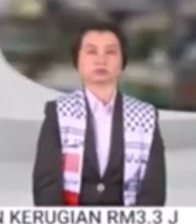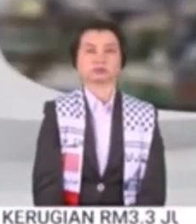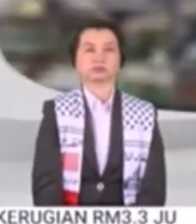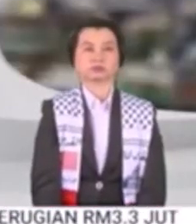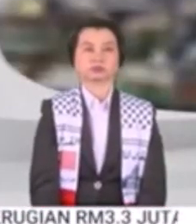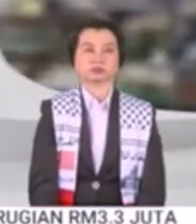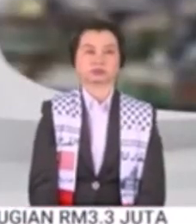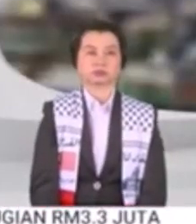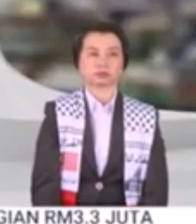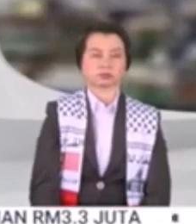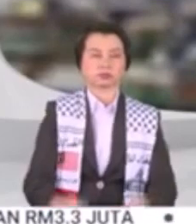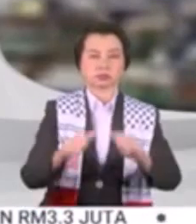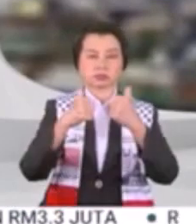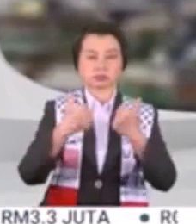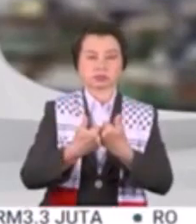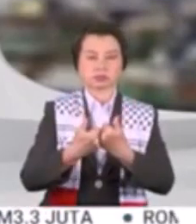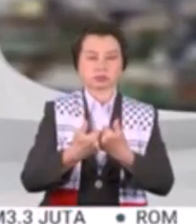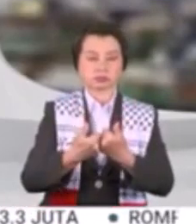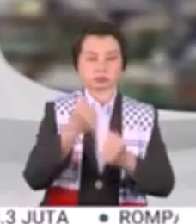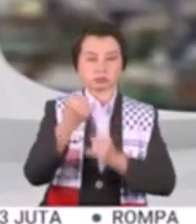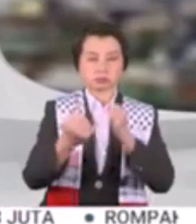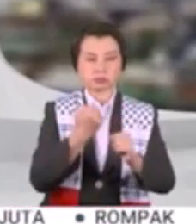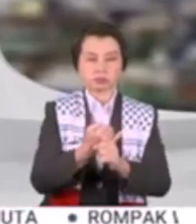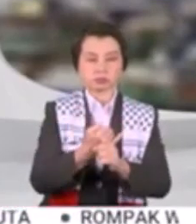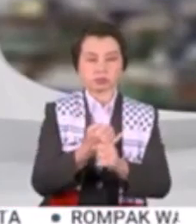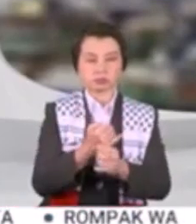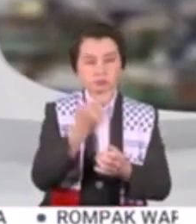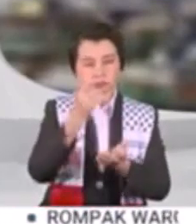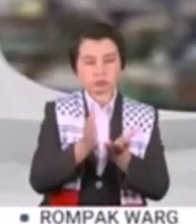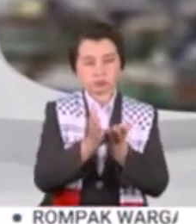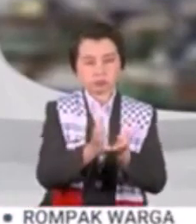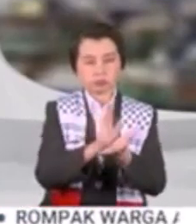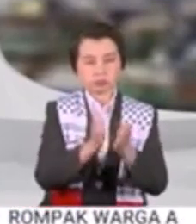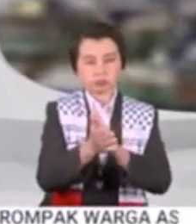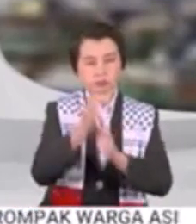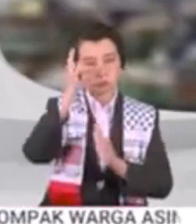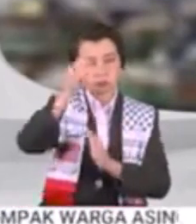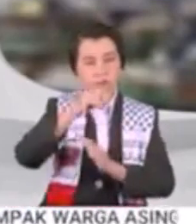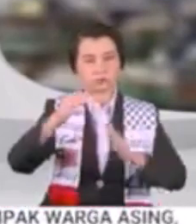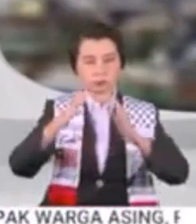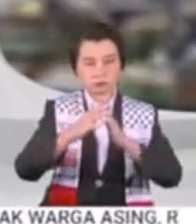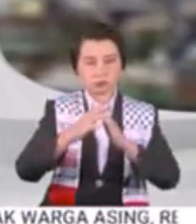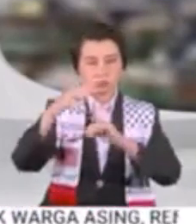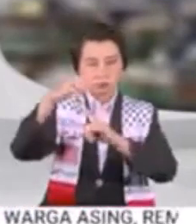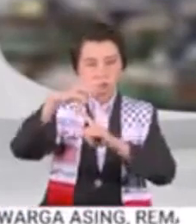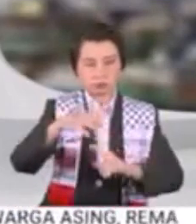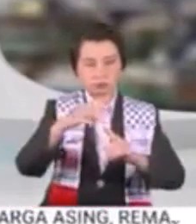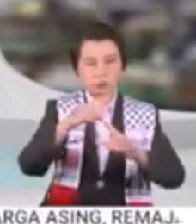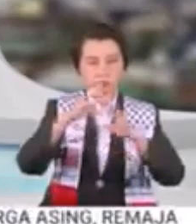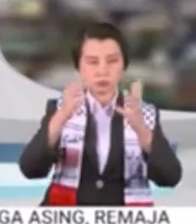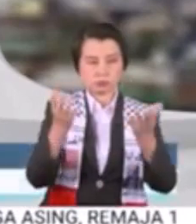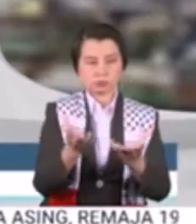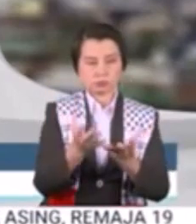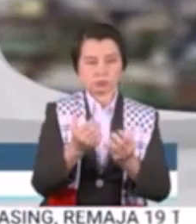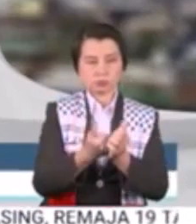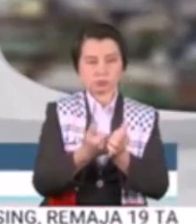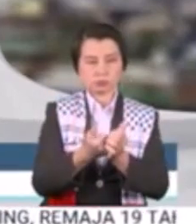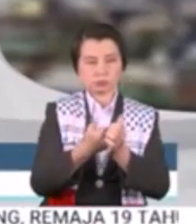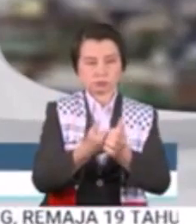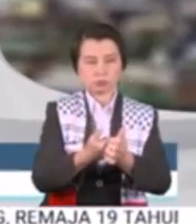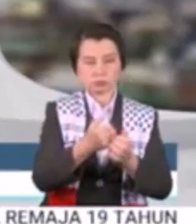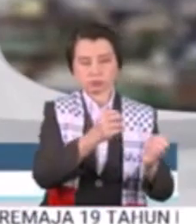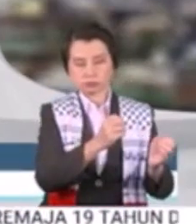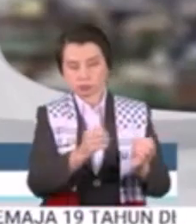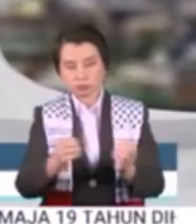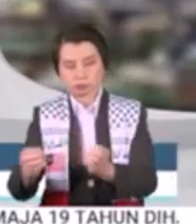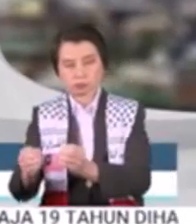Pahang sedia dipilih Persatuan Lumba Kenu Antarabangsa ICF untuk menjadi tuan rumah siri Kejohanan Kenu Dunia. Ia berdasarkan kejayaan